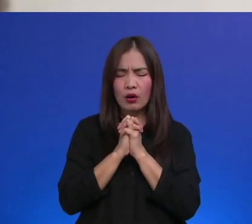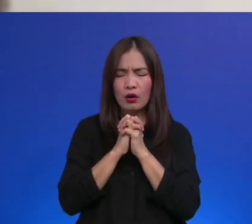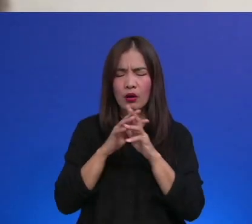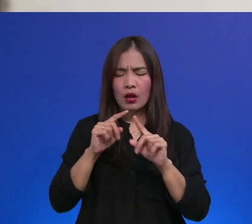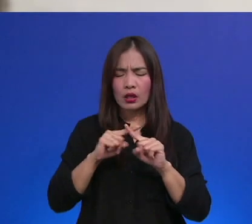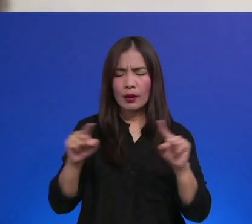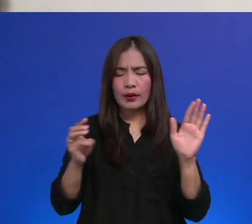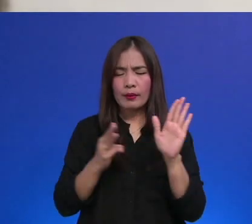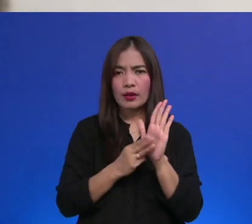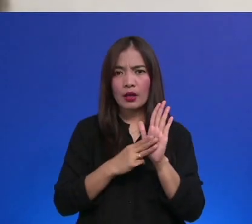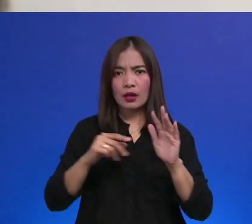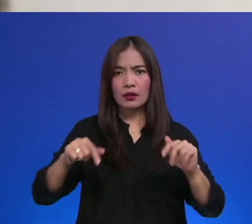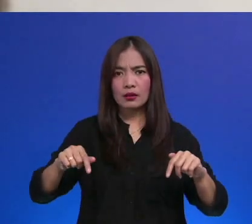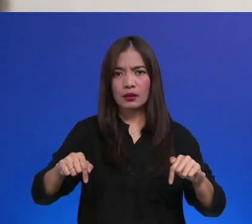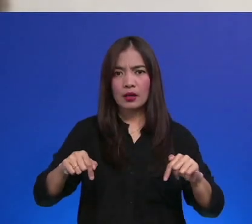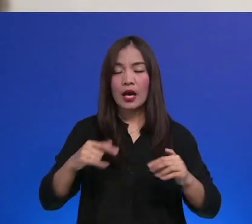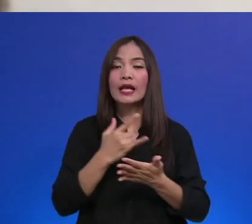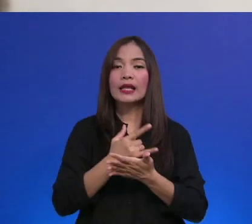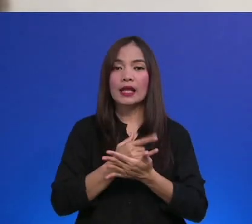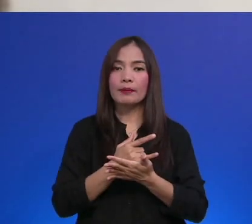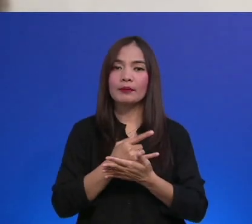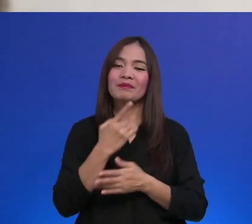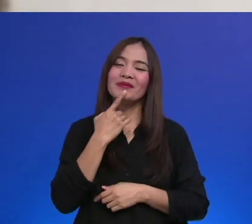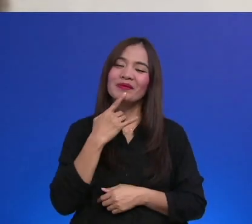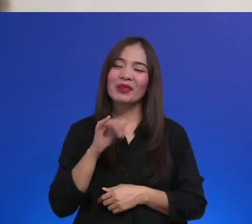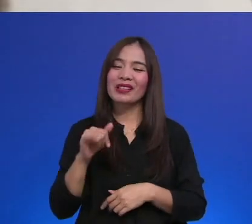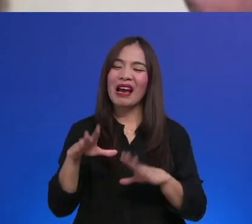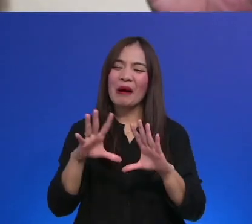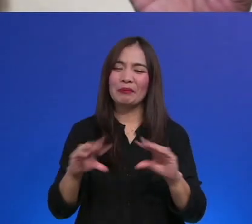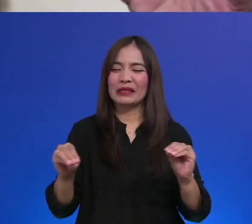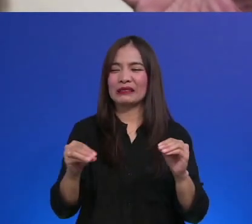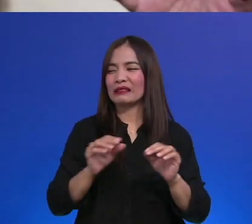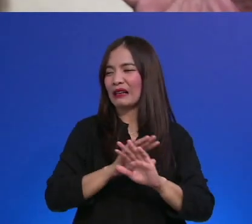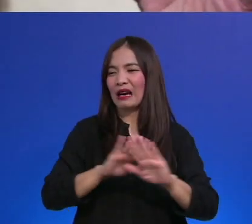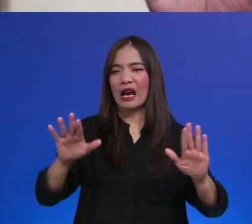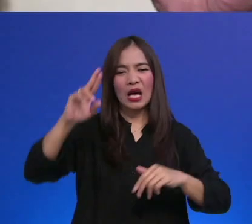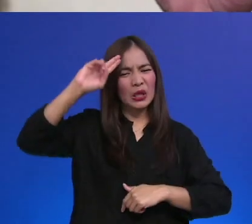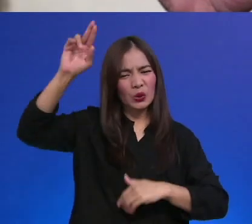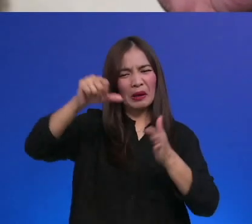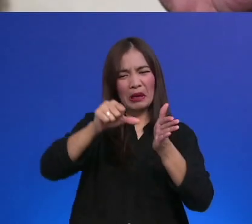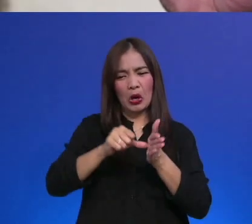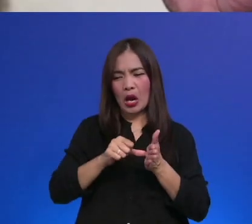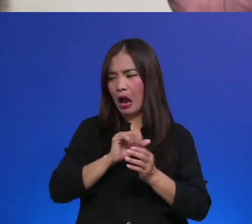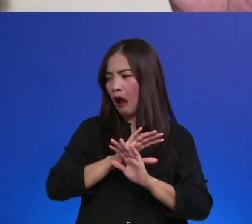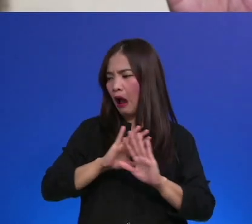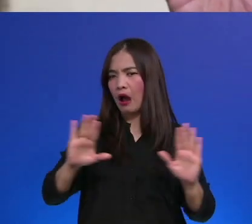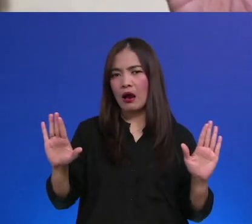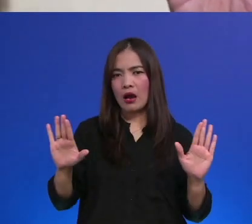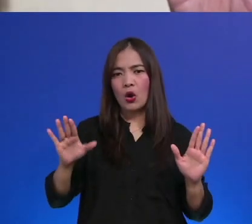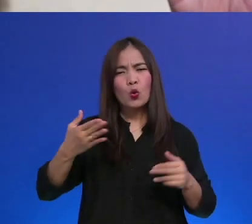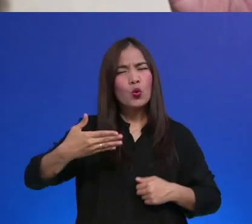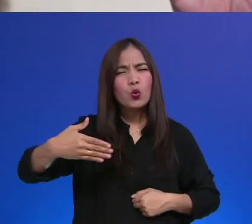masalah itu seakan-akan tidak ditanggulangi oleh Tuhan terus